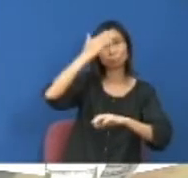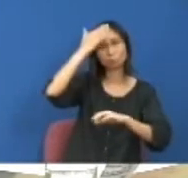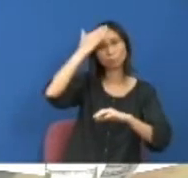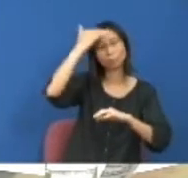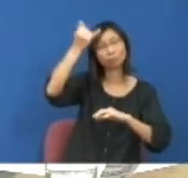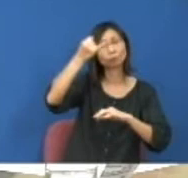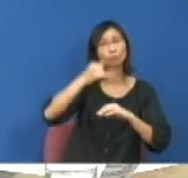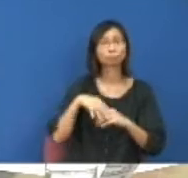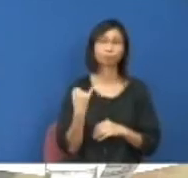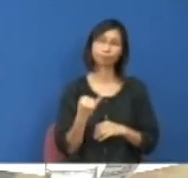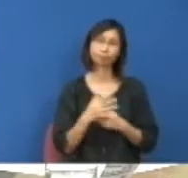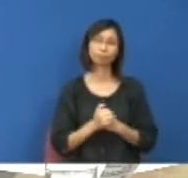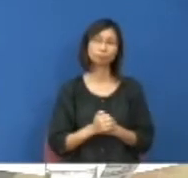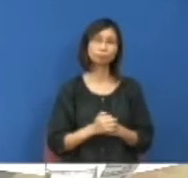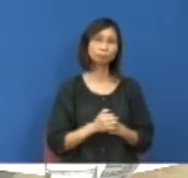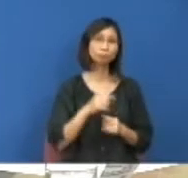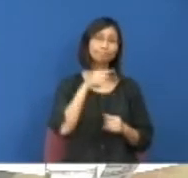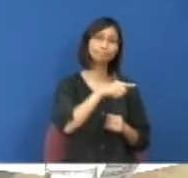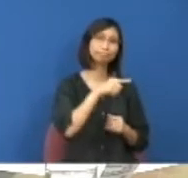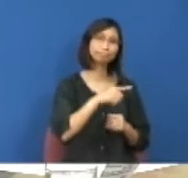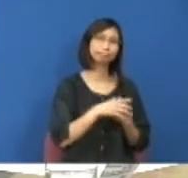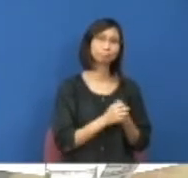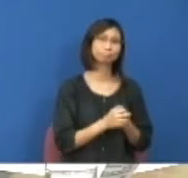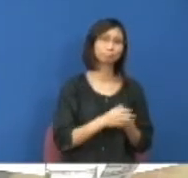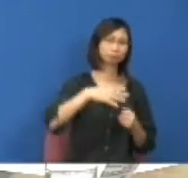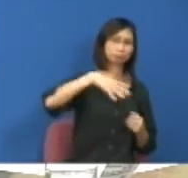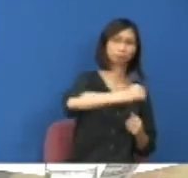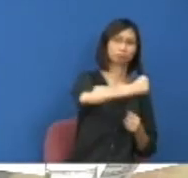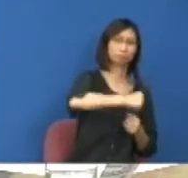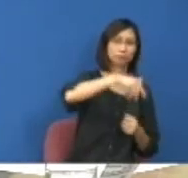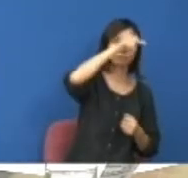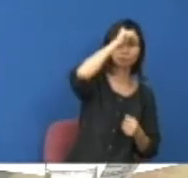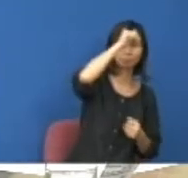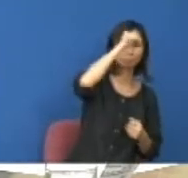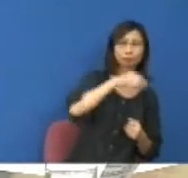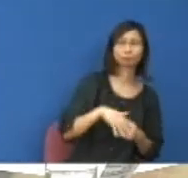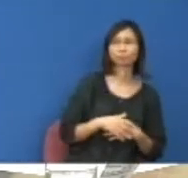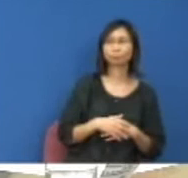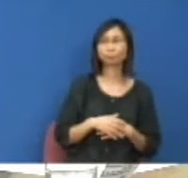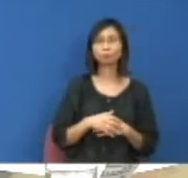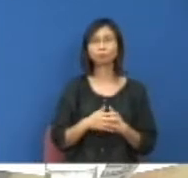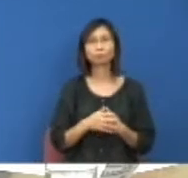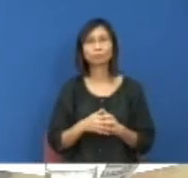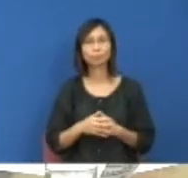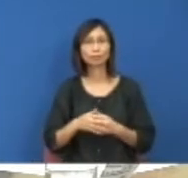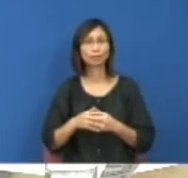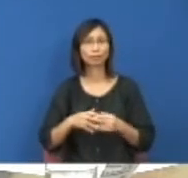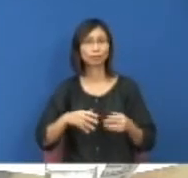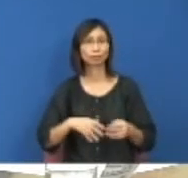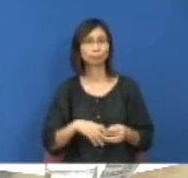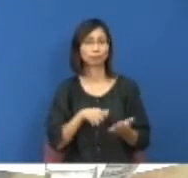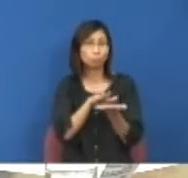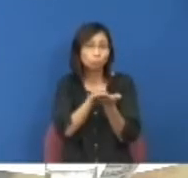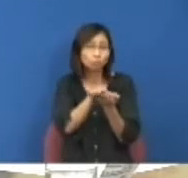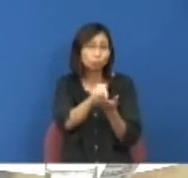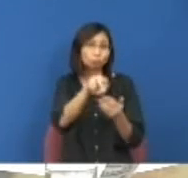他們就開始會覺得其他這些統治階級裏面的專制，就是專他